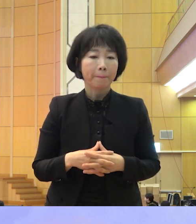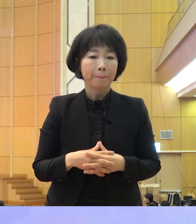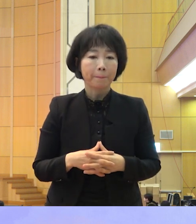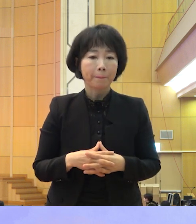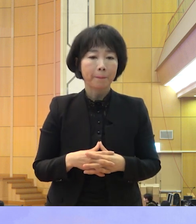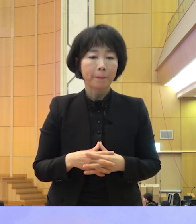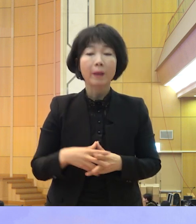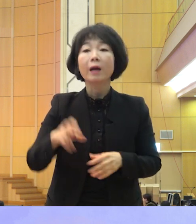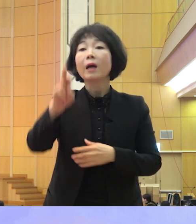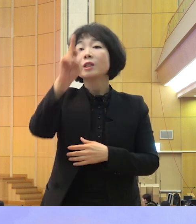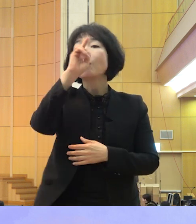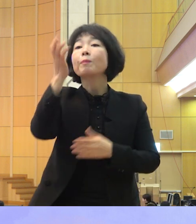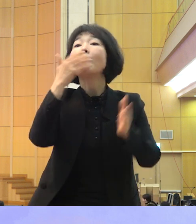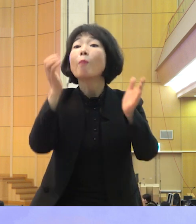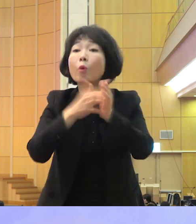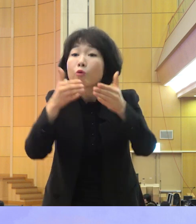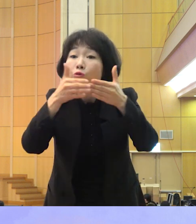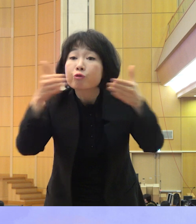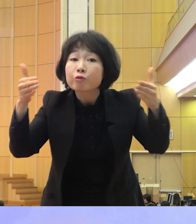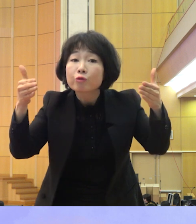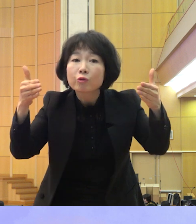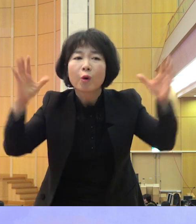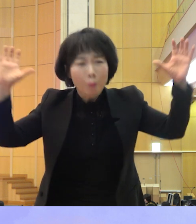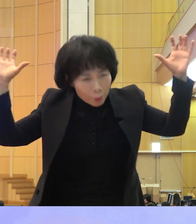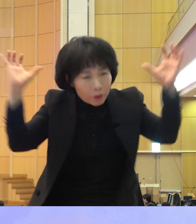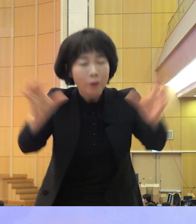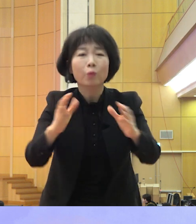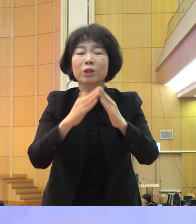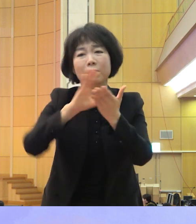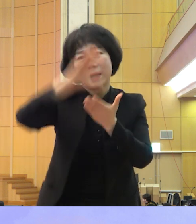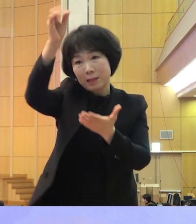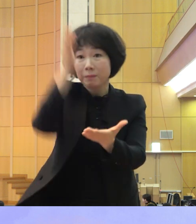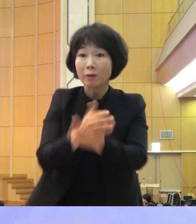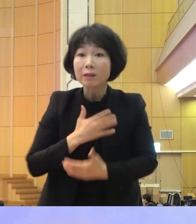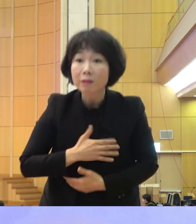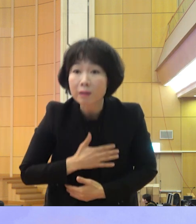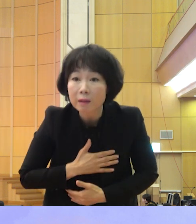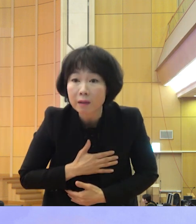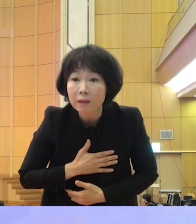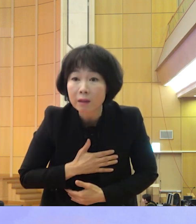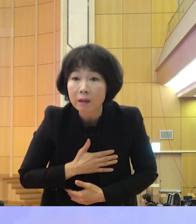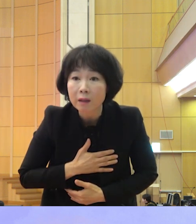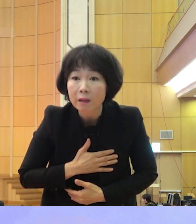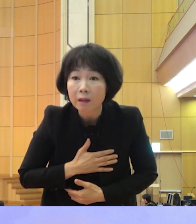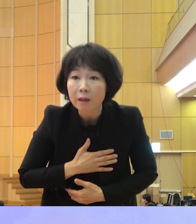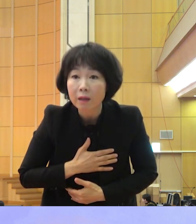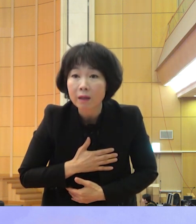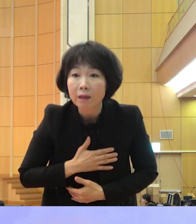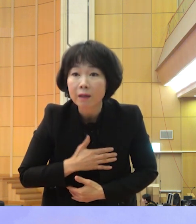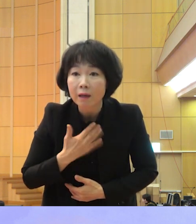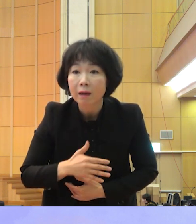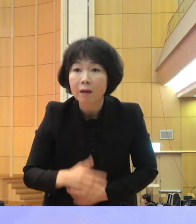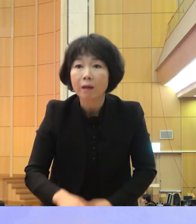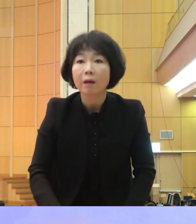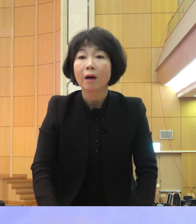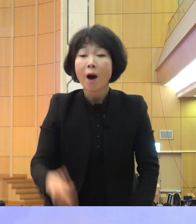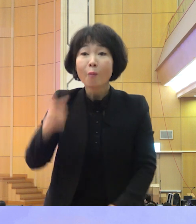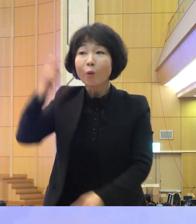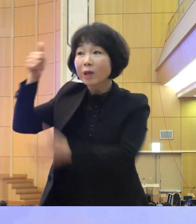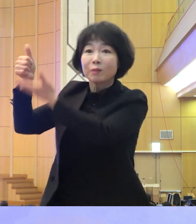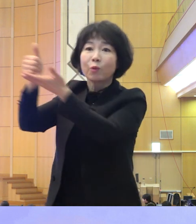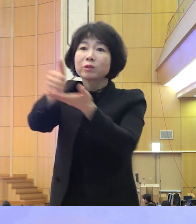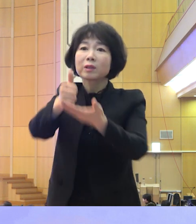이단을 할지니 이 책자를 무료로 받아가시기를 바라고, 가져가서 좀 꼼꼼히 잘 읽어보세요. 그러면